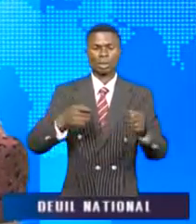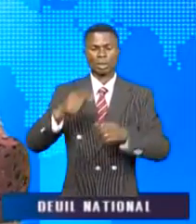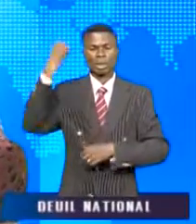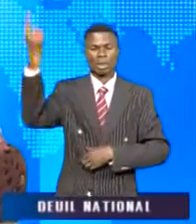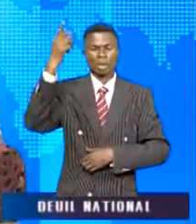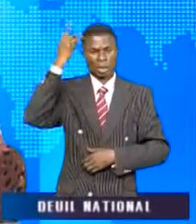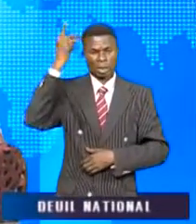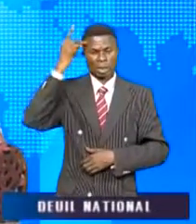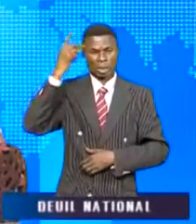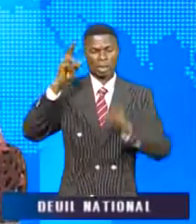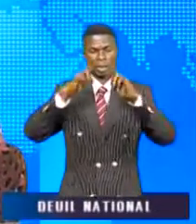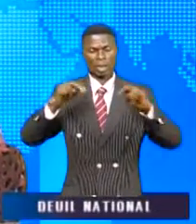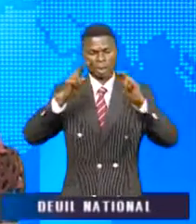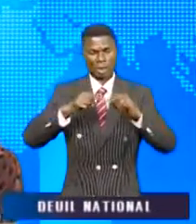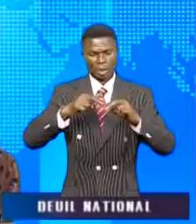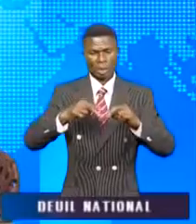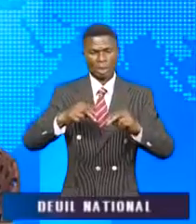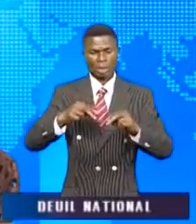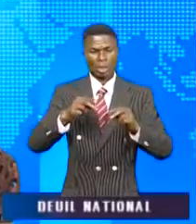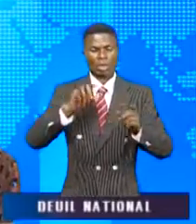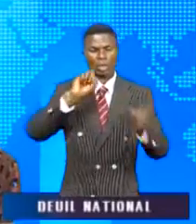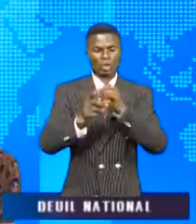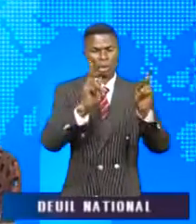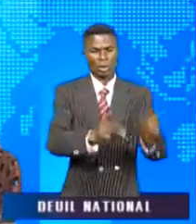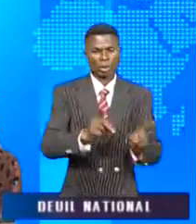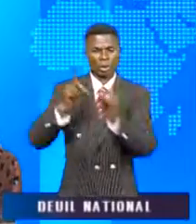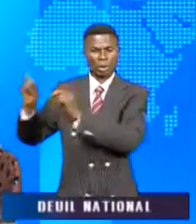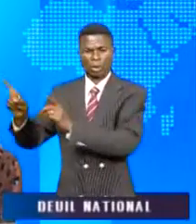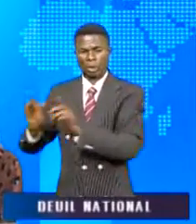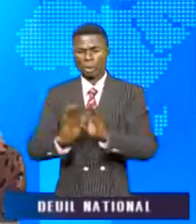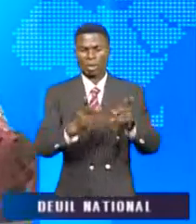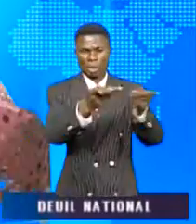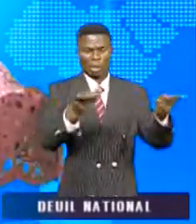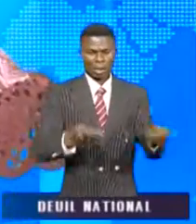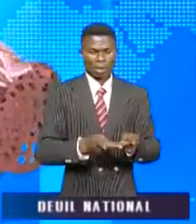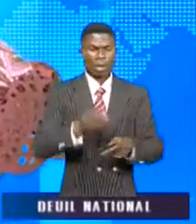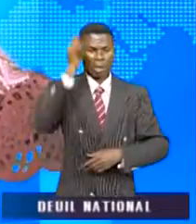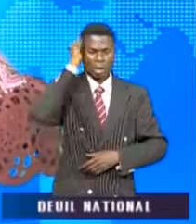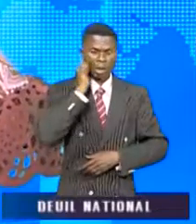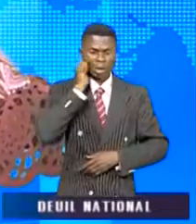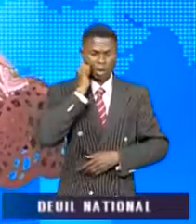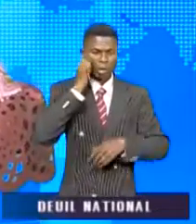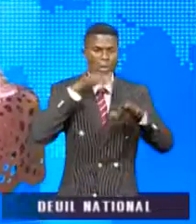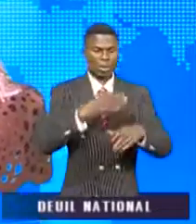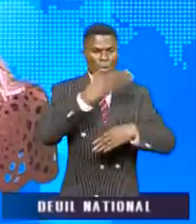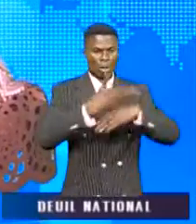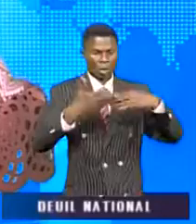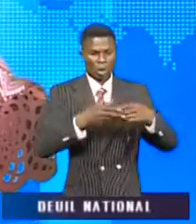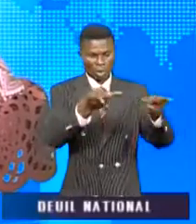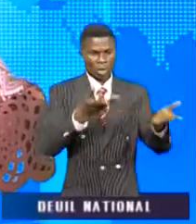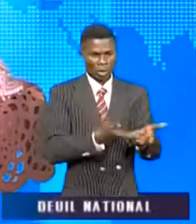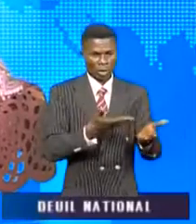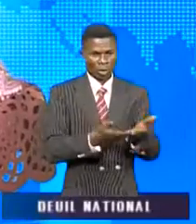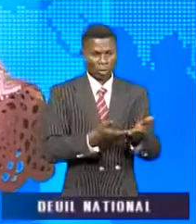Kinshasa Marikine doit être délocalisé pour laisser place au port fluvial qui doit être construit sur cet espace. Et bien,